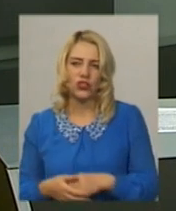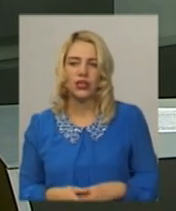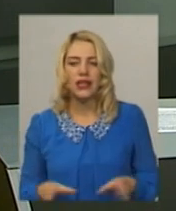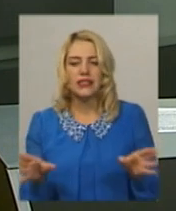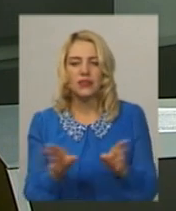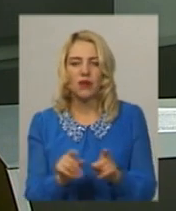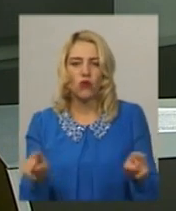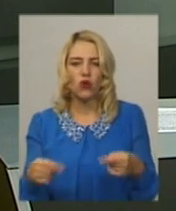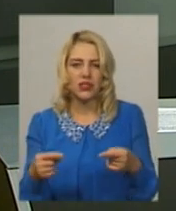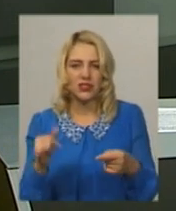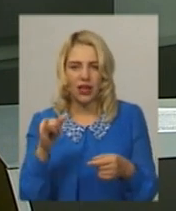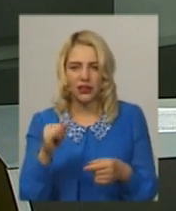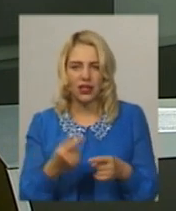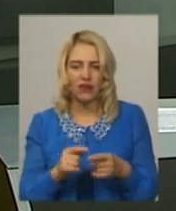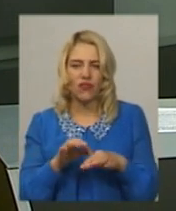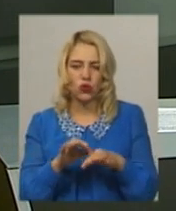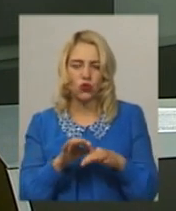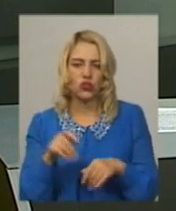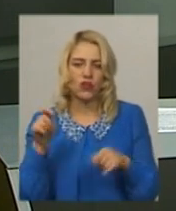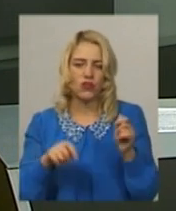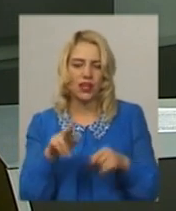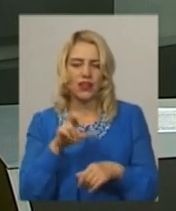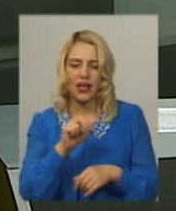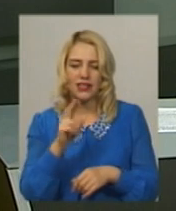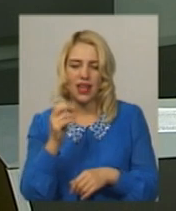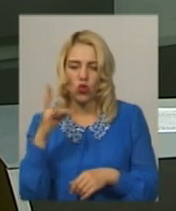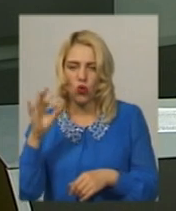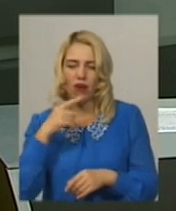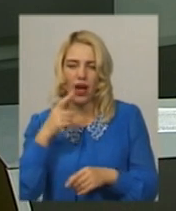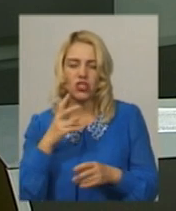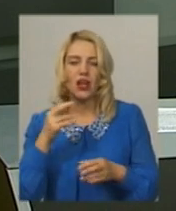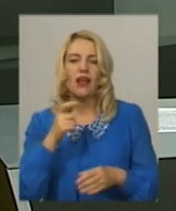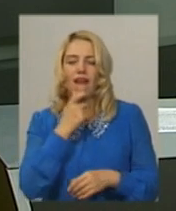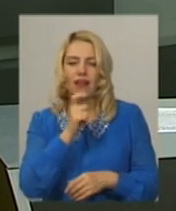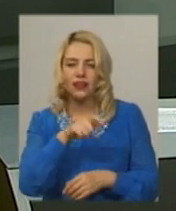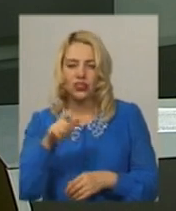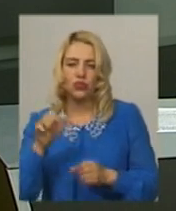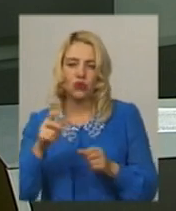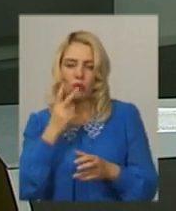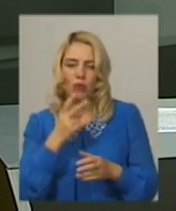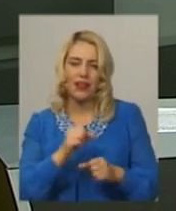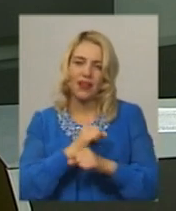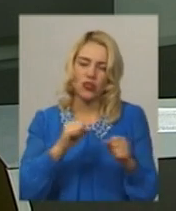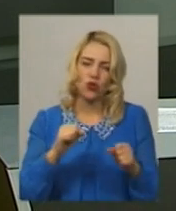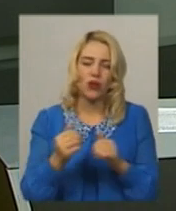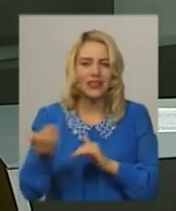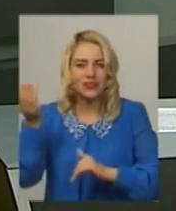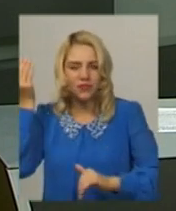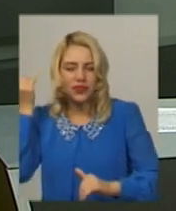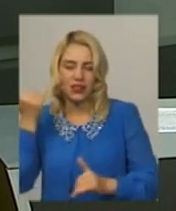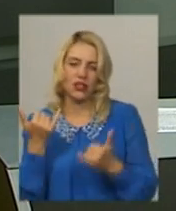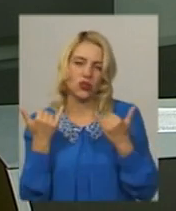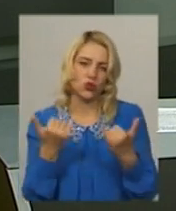Співорганізатор і ведучий фестивалю Юрій Даценко каже, глядачі зможуть побачити на фесті від героїв епохи раннього середньовіччя і до